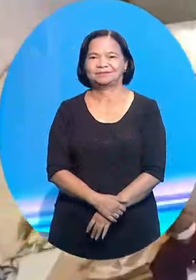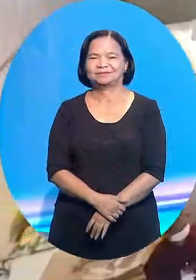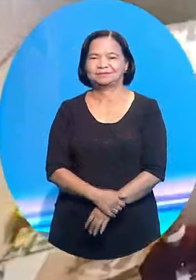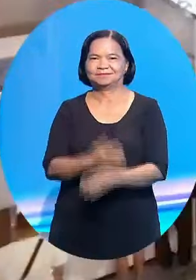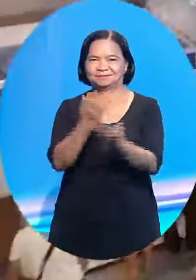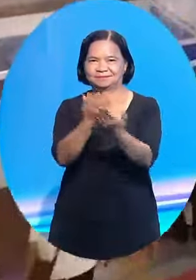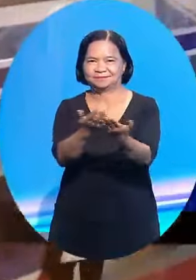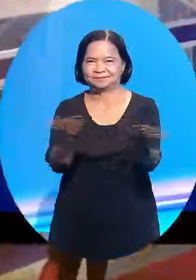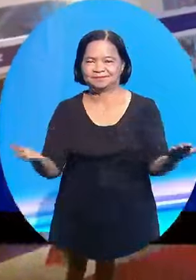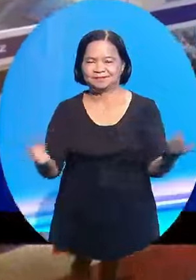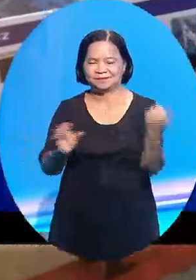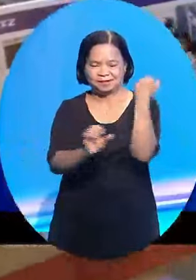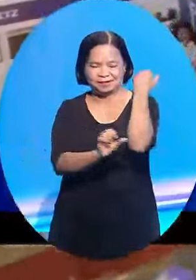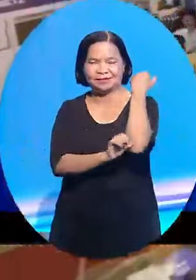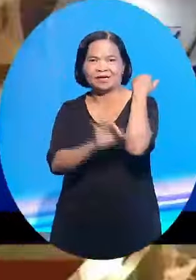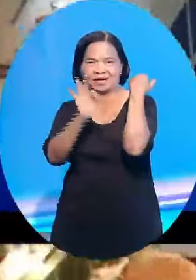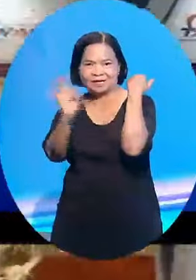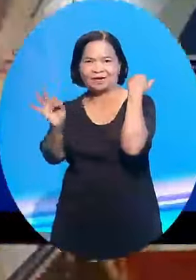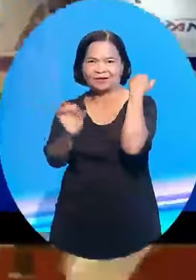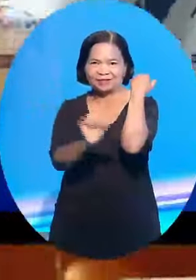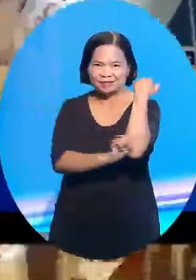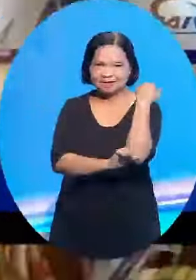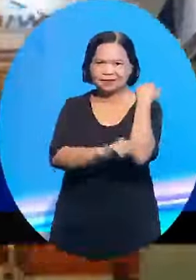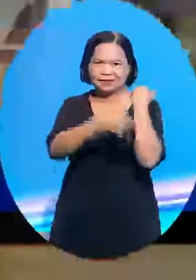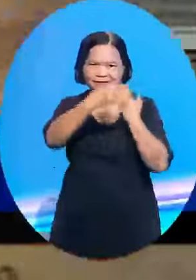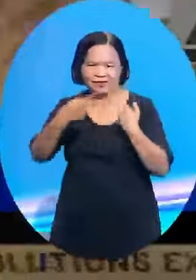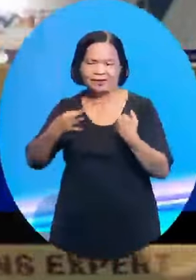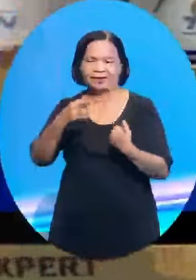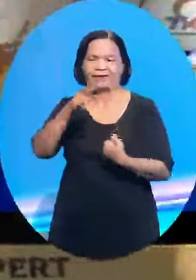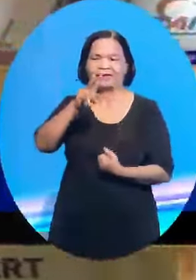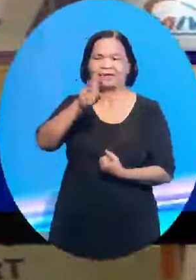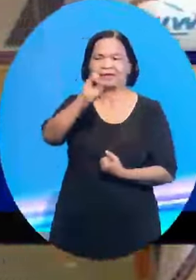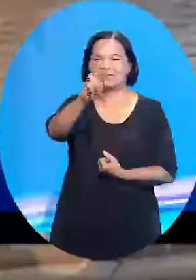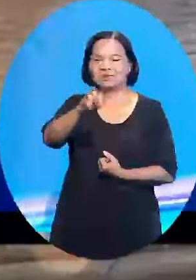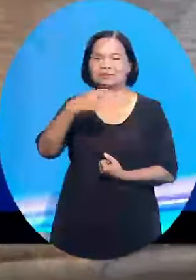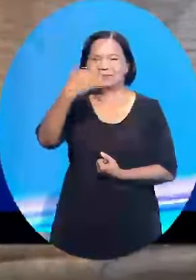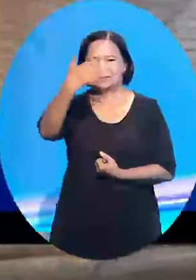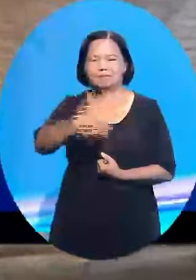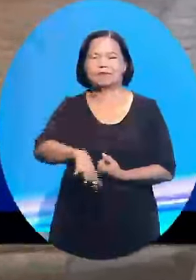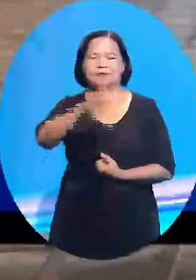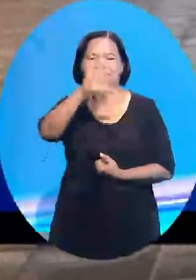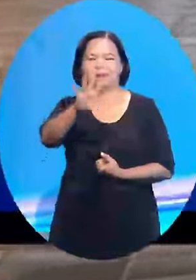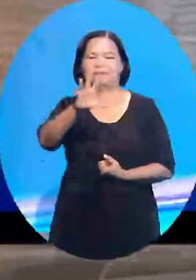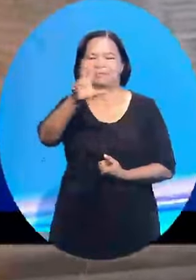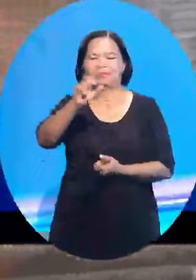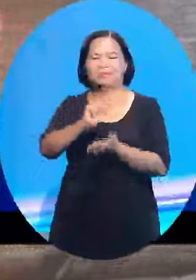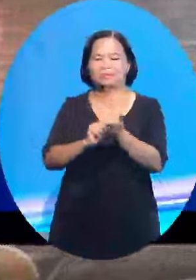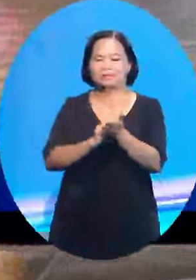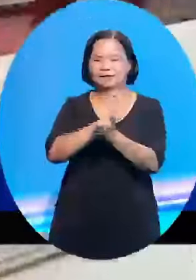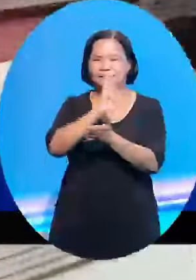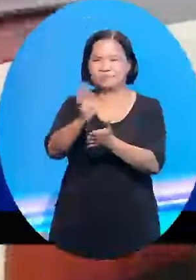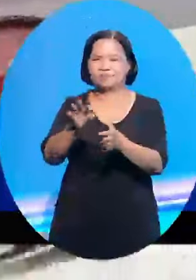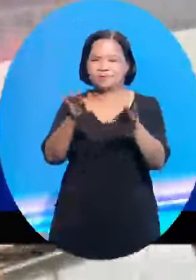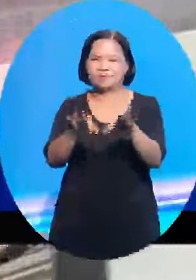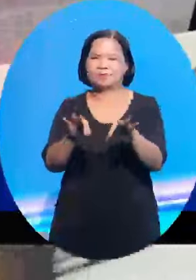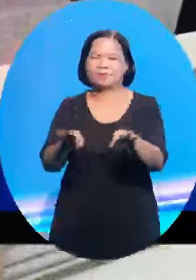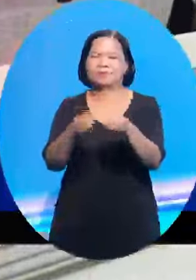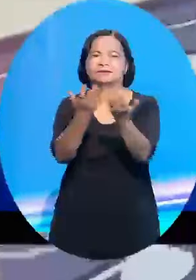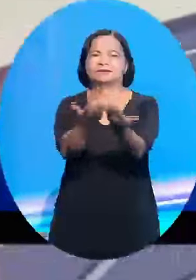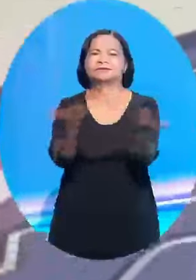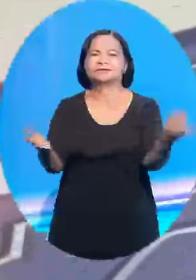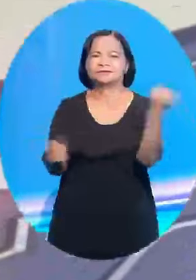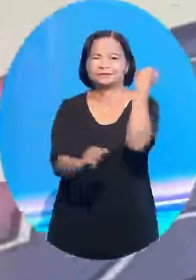Triển lãm Saigon Tech và Saigon Fabric năm 2023 sẽ diễn ra từ ngày 5 đến ngày 8 tháng 4 tại Trung tâm Hội chợ và Triển lãm Sài